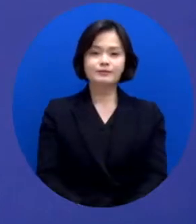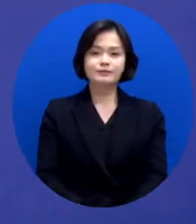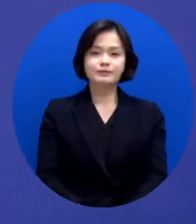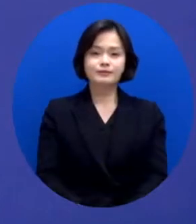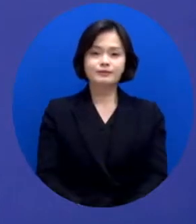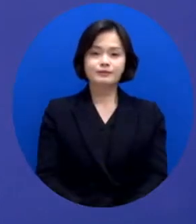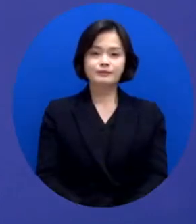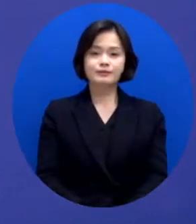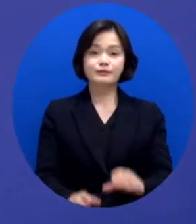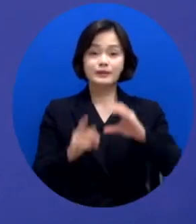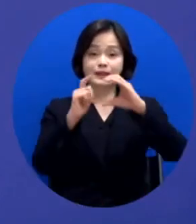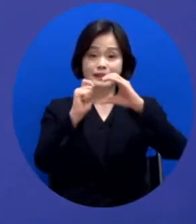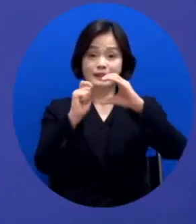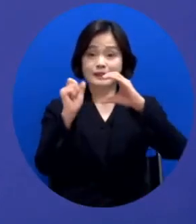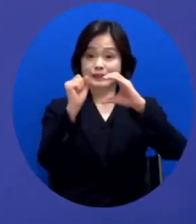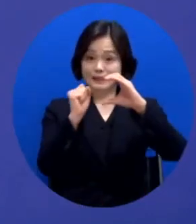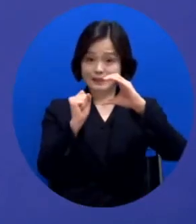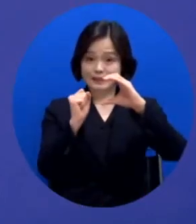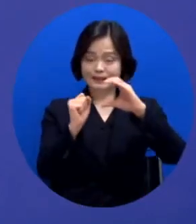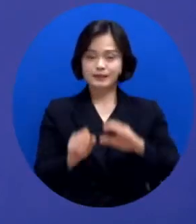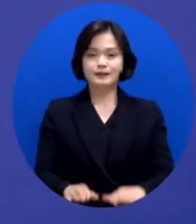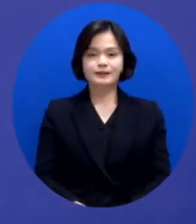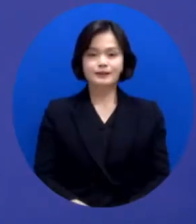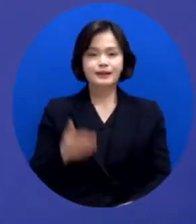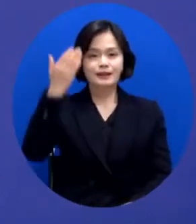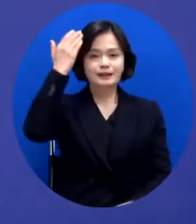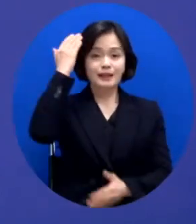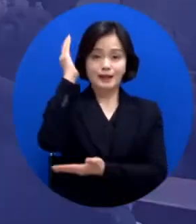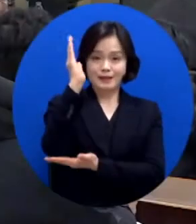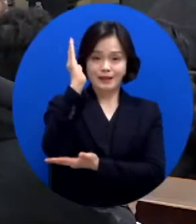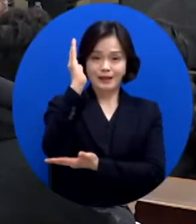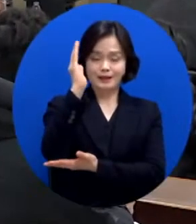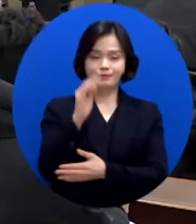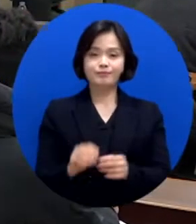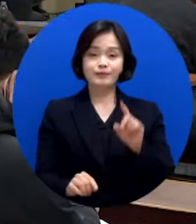cts 가 학교의 한 학교 세우기 세미나를 개최했습니다